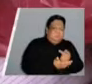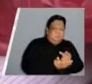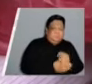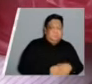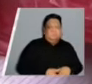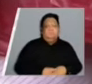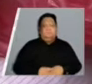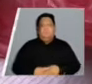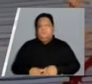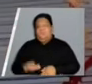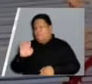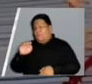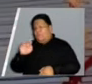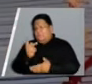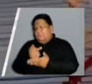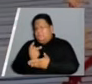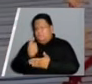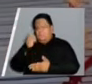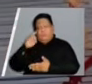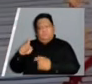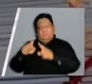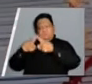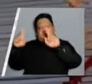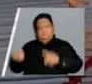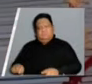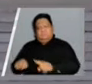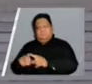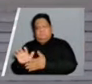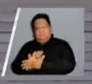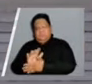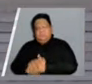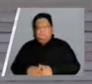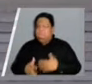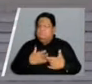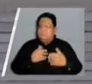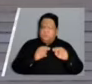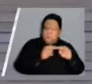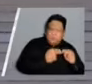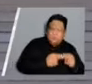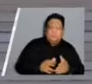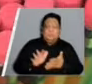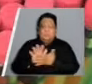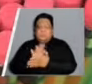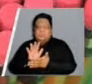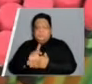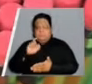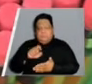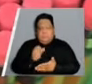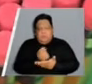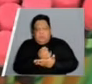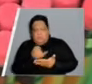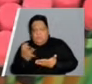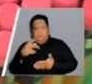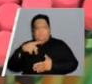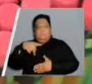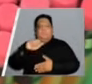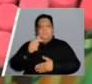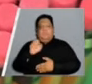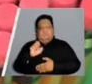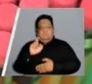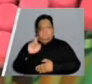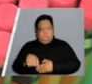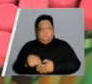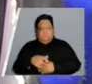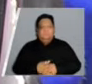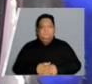sa intermediate pad. Notebook man o pad paper, dapat may nakalagay na bilang ng pahina. Makakabili naman ng lapis sa halagang